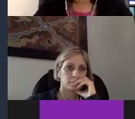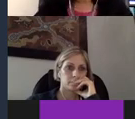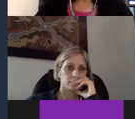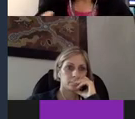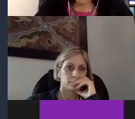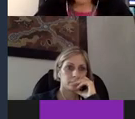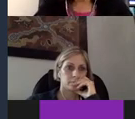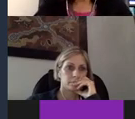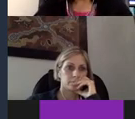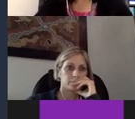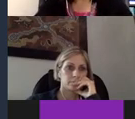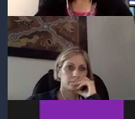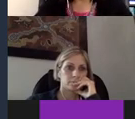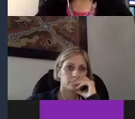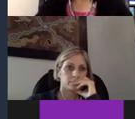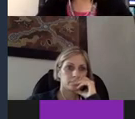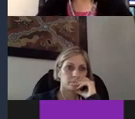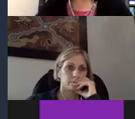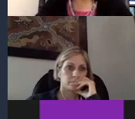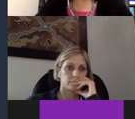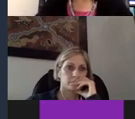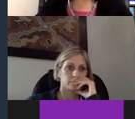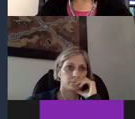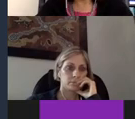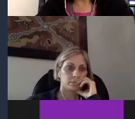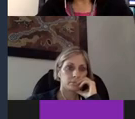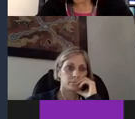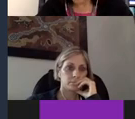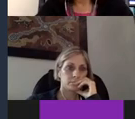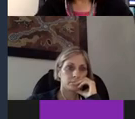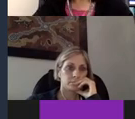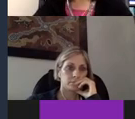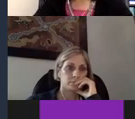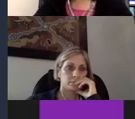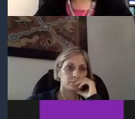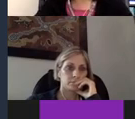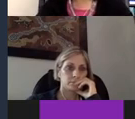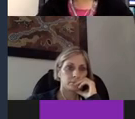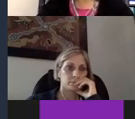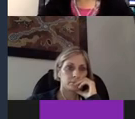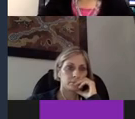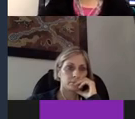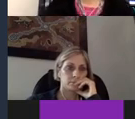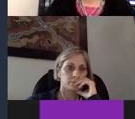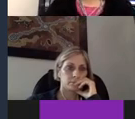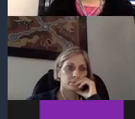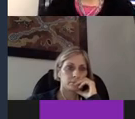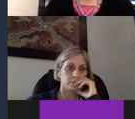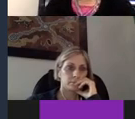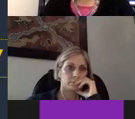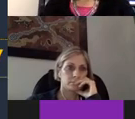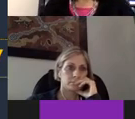gli account degli attori politici tendono invece a privilegiare un uso più massiccio eh di eh Facebook.